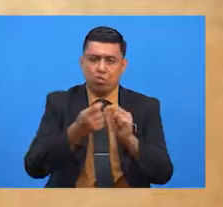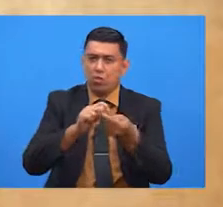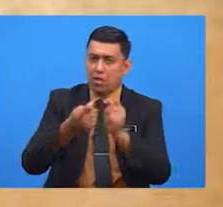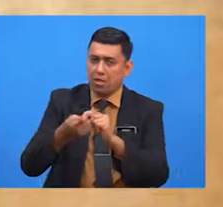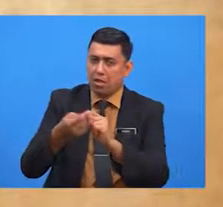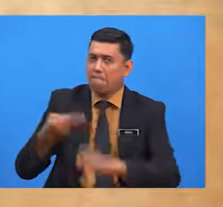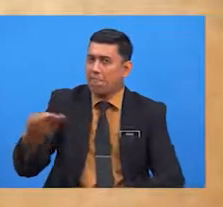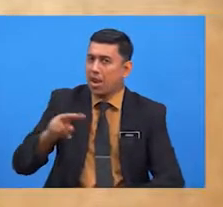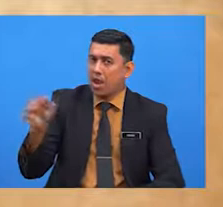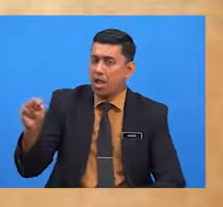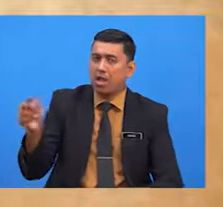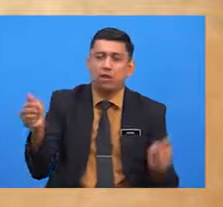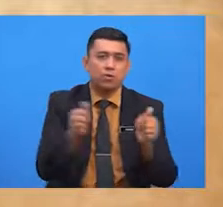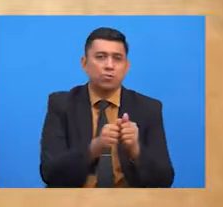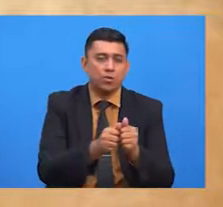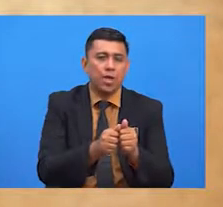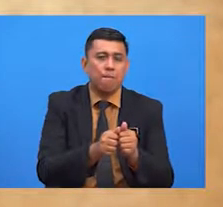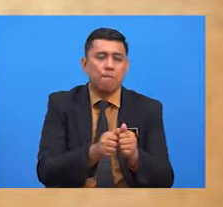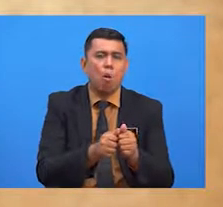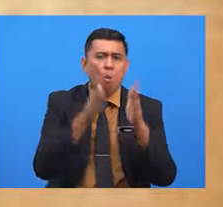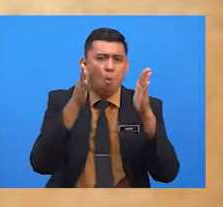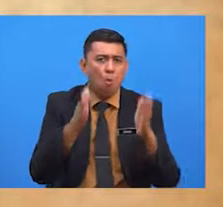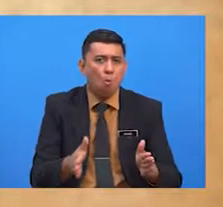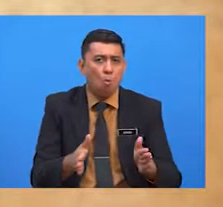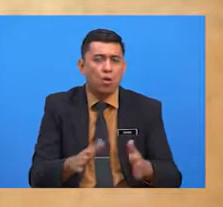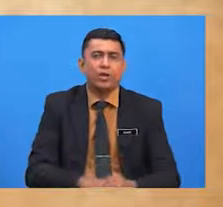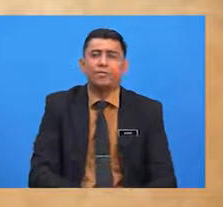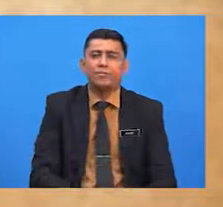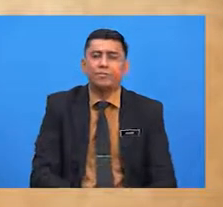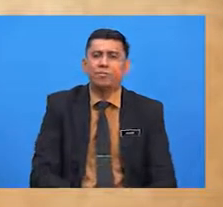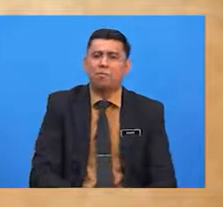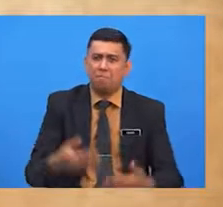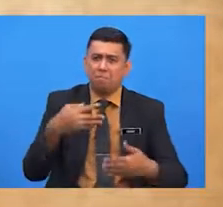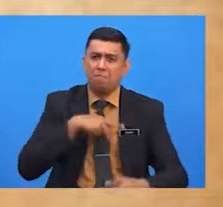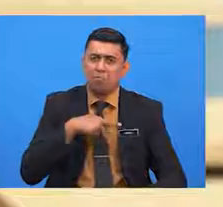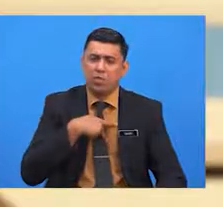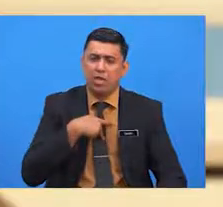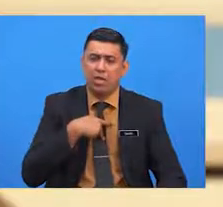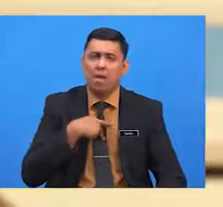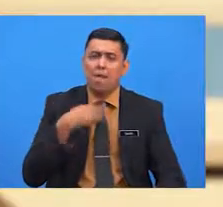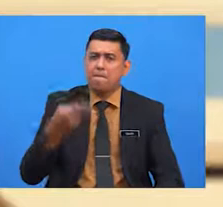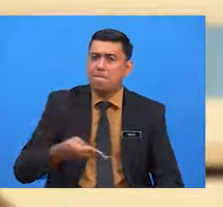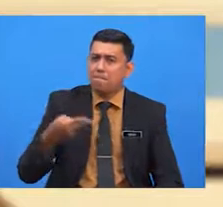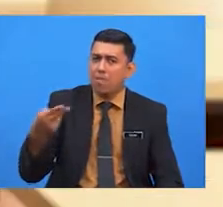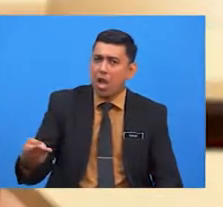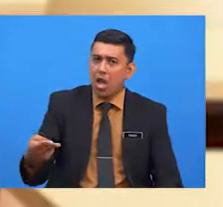bertukar-tukar barangan dengan penduduk yang mempunyai bahan mentah